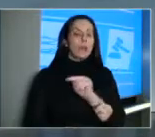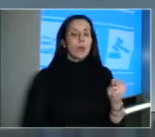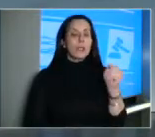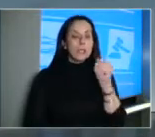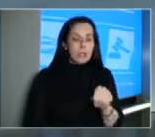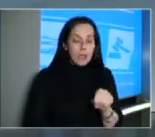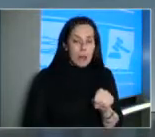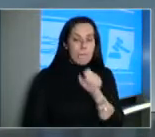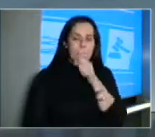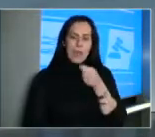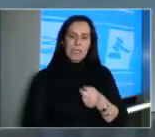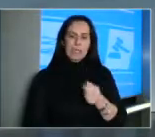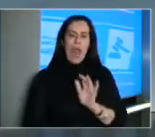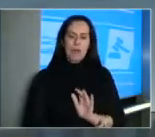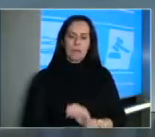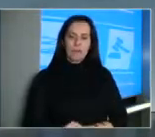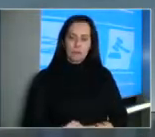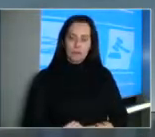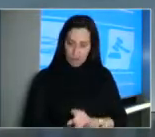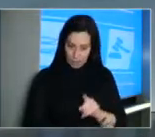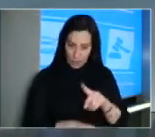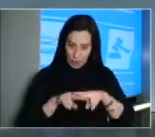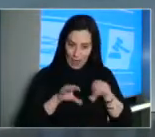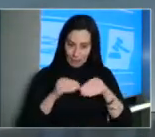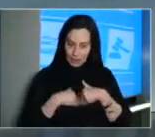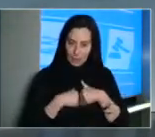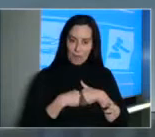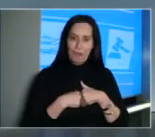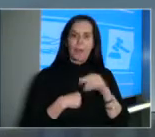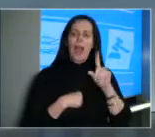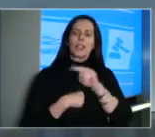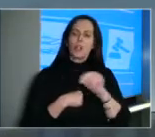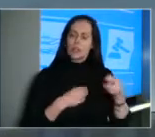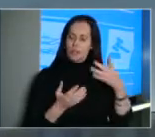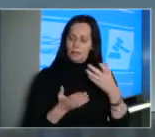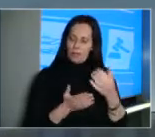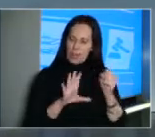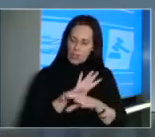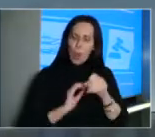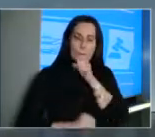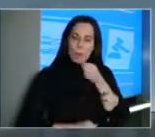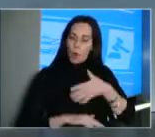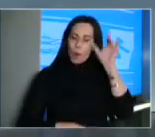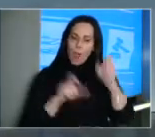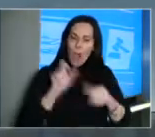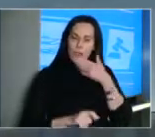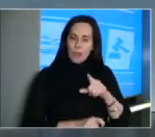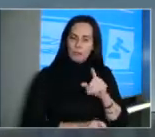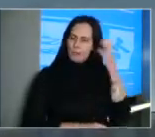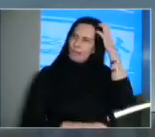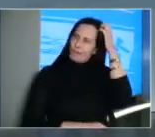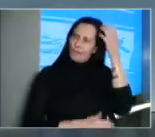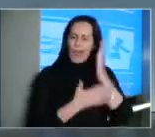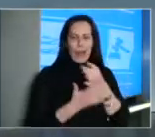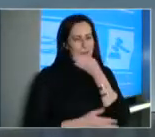הוא פנסיה. אתם עוד כאן? יופי. אז נושא חסכון הפנסיה גורם למרבית הישראלים לגרד בראש.